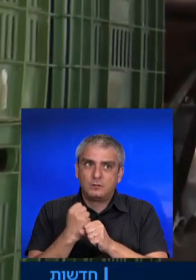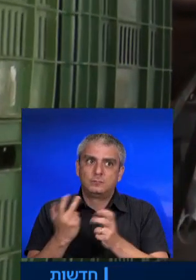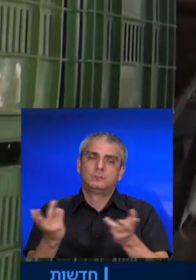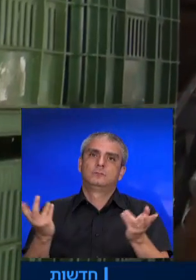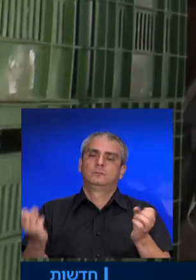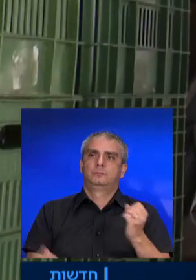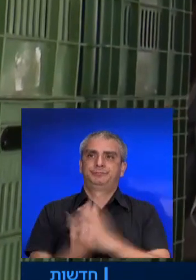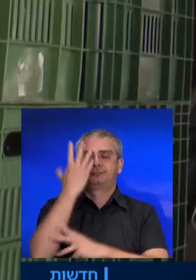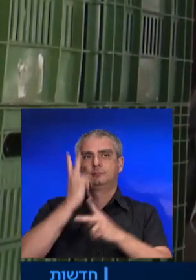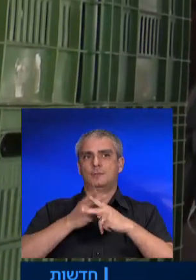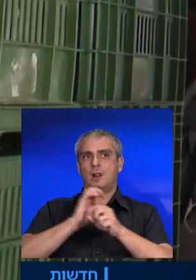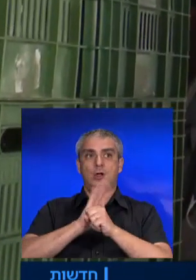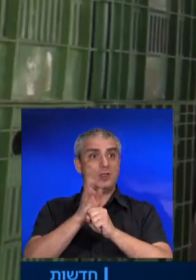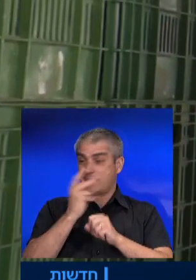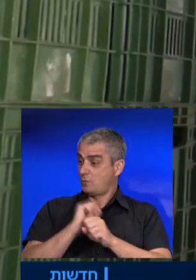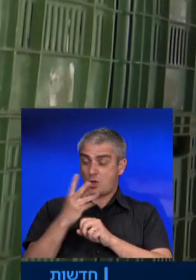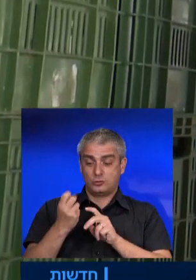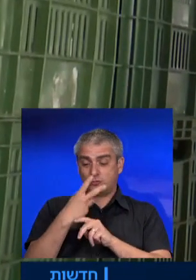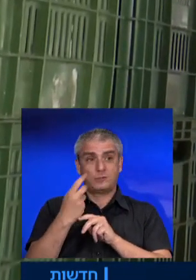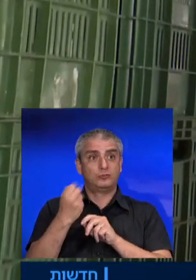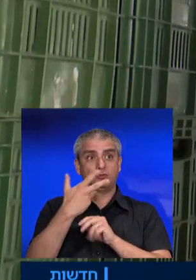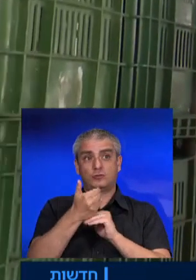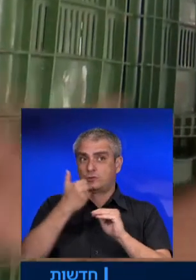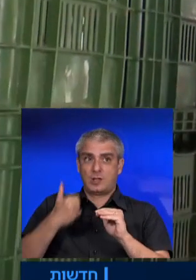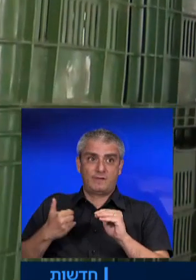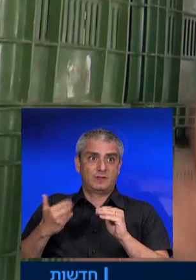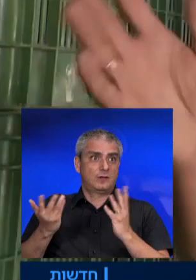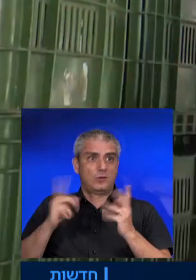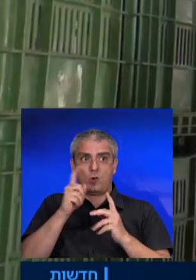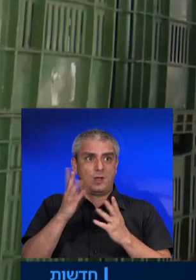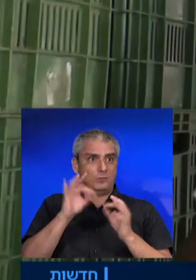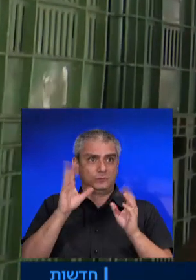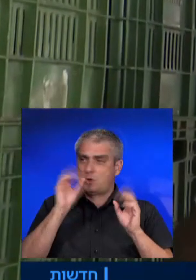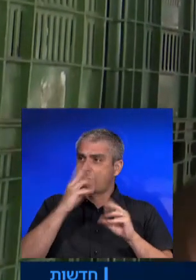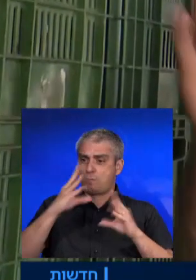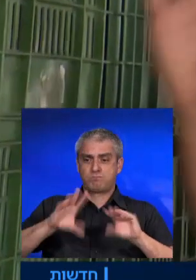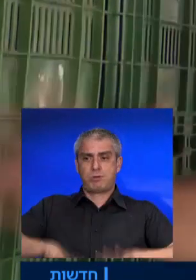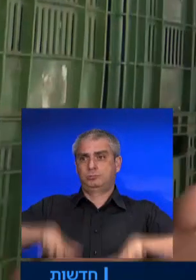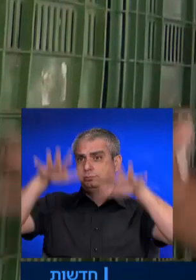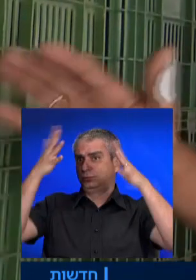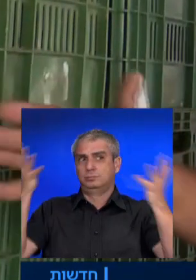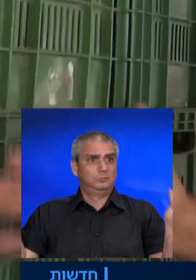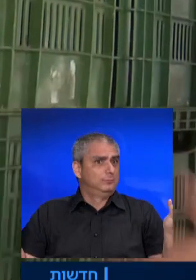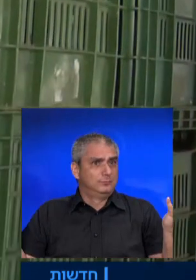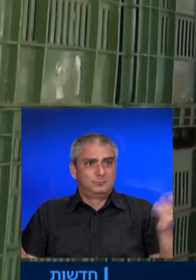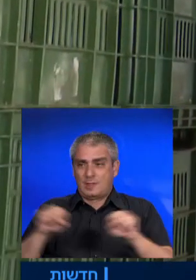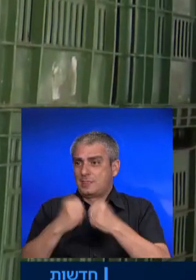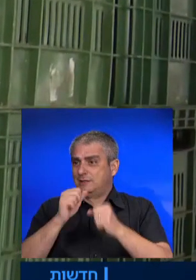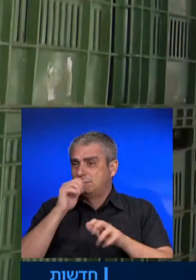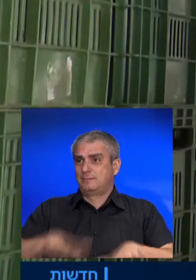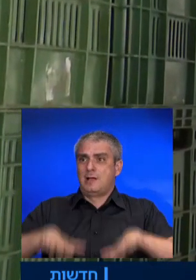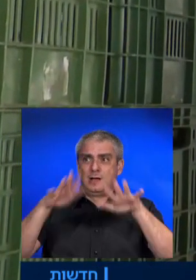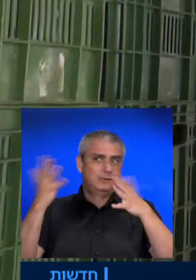ופרצה הקורונה. אם הקורנטה פורצת שבועיים או שלושה שבועות לפני, יכול להיות שהיית מוצא את המקום עדיין מלא בבוץ ומלא בנזקים